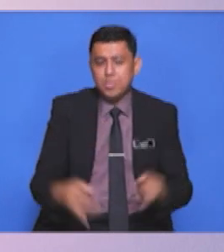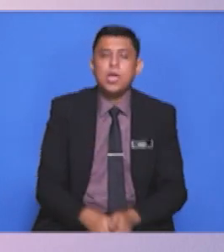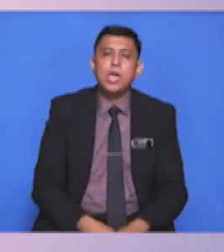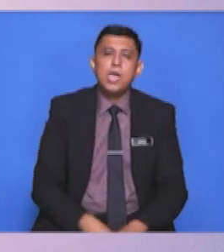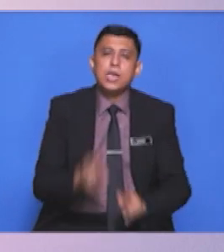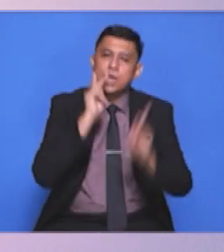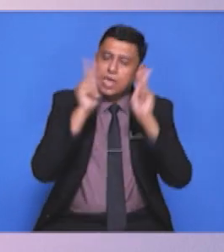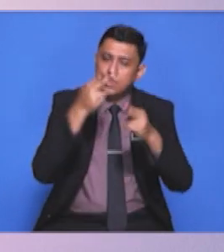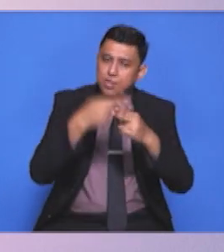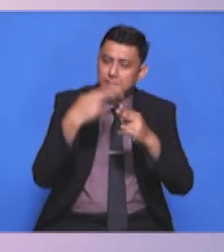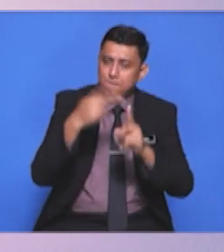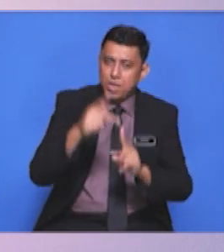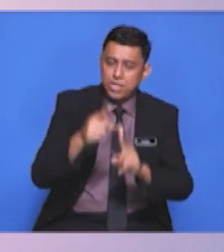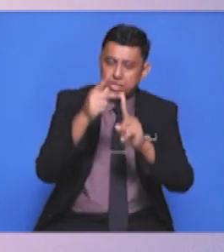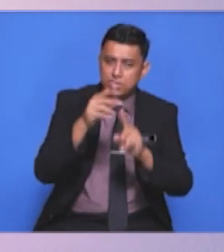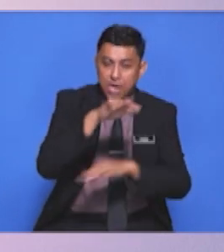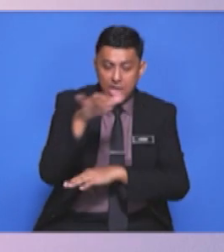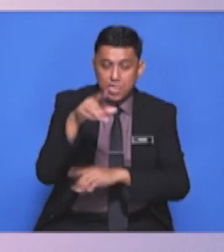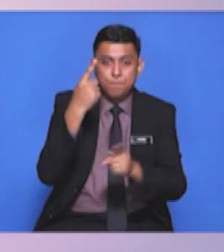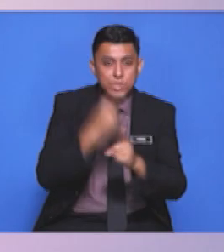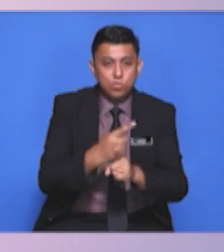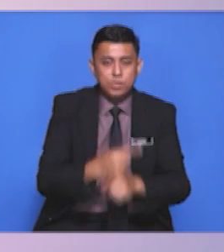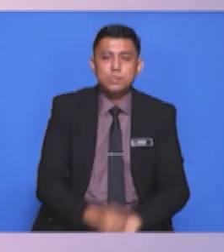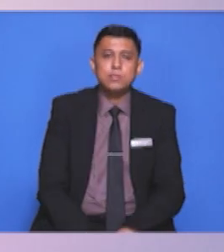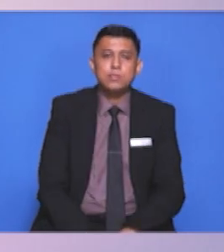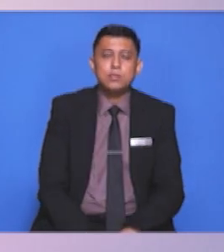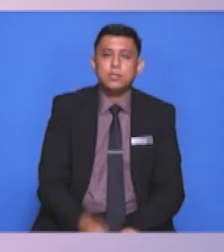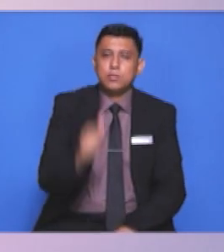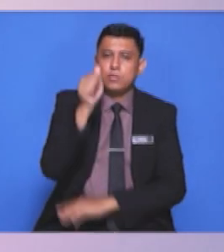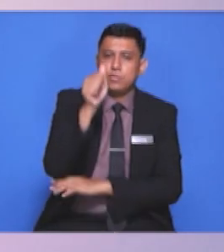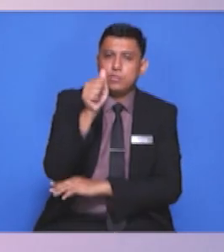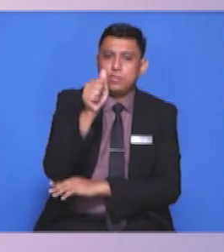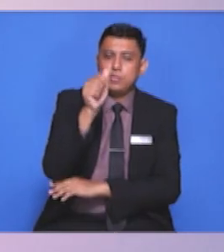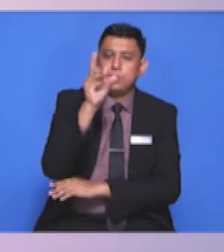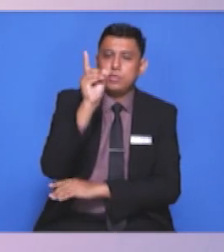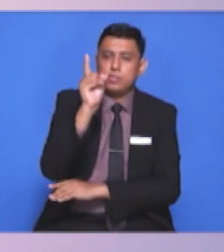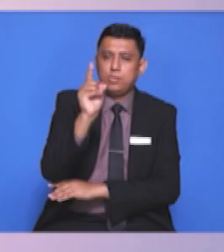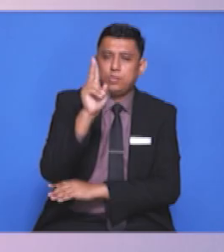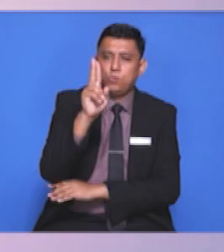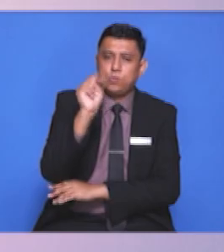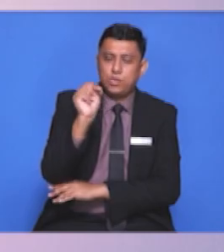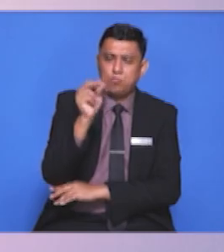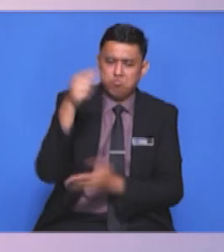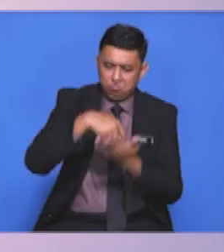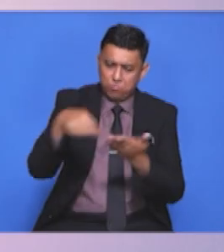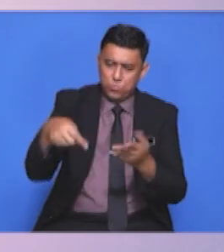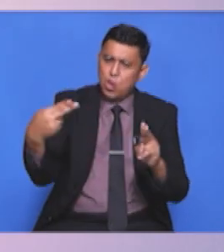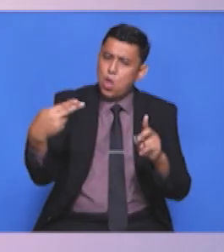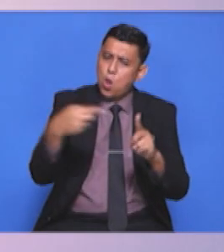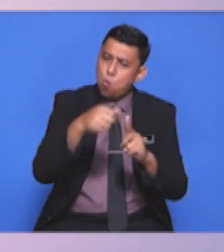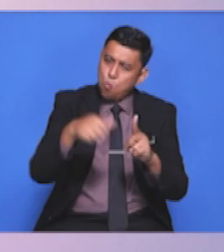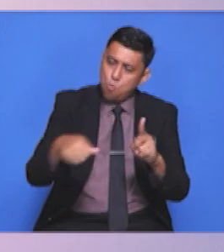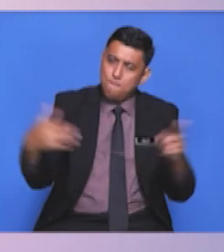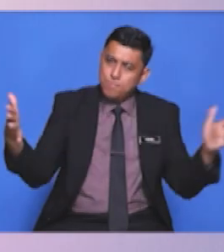khas ejaan yang betul ialah Edi UN ditulis dengan huruf tsa